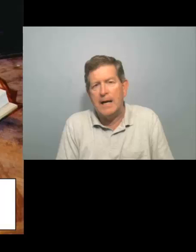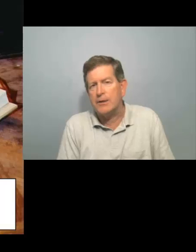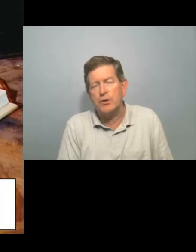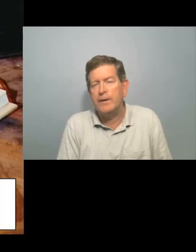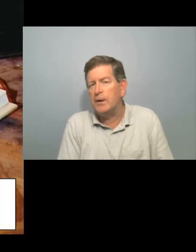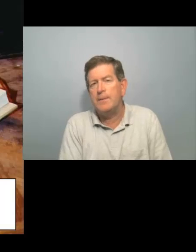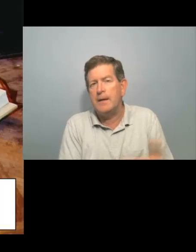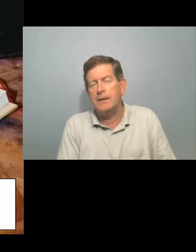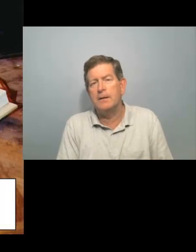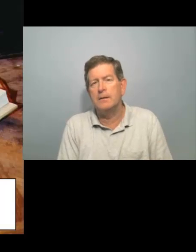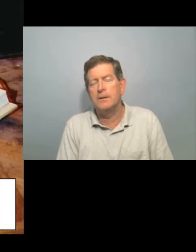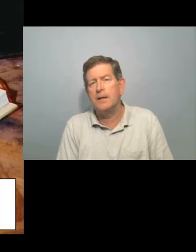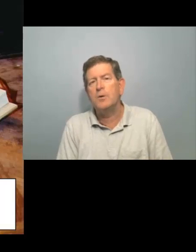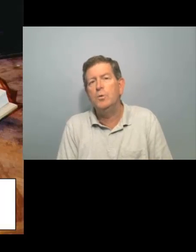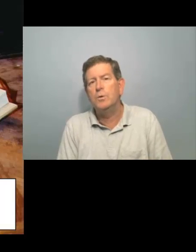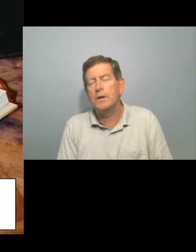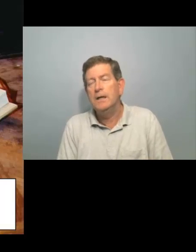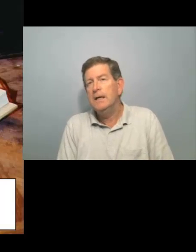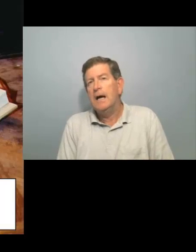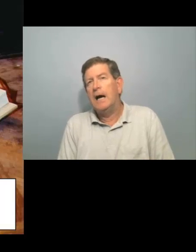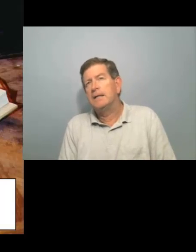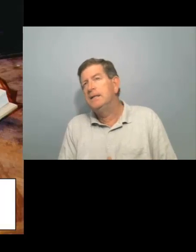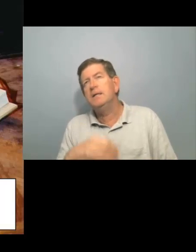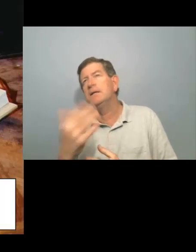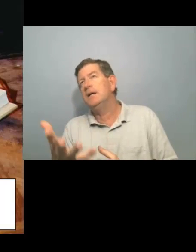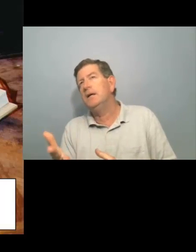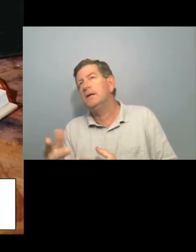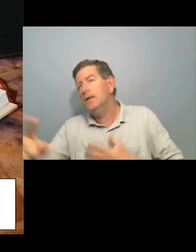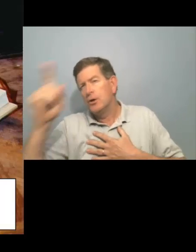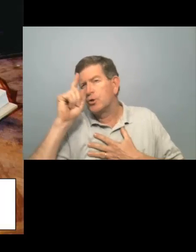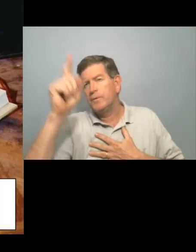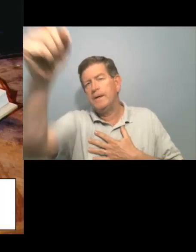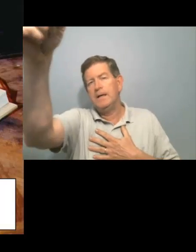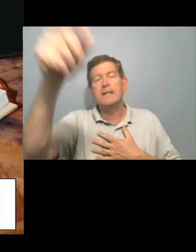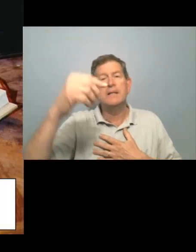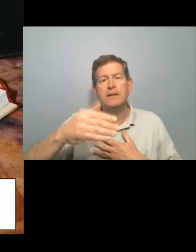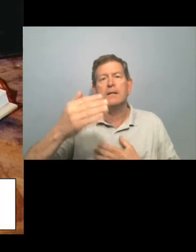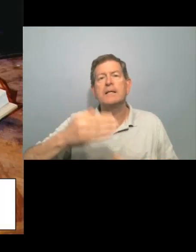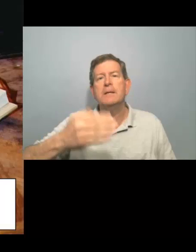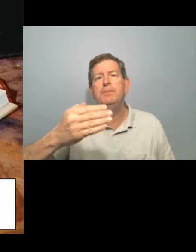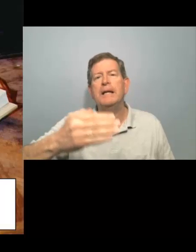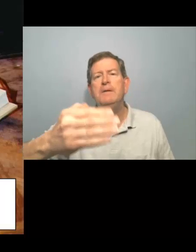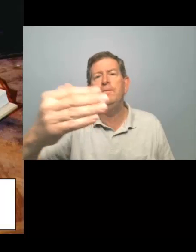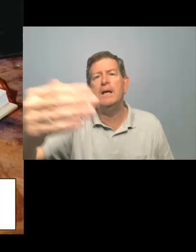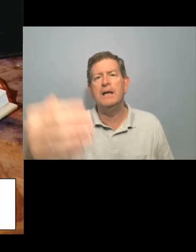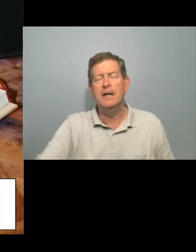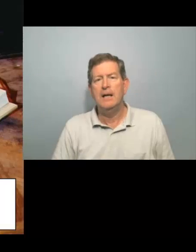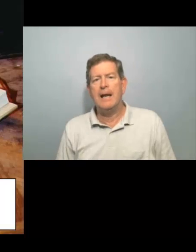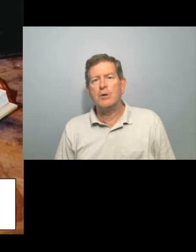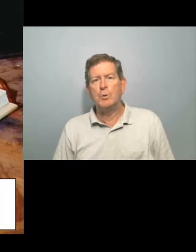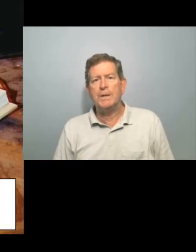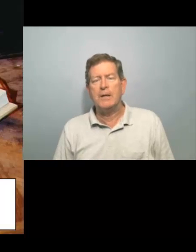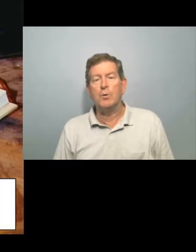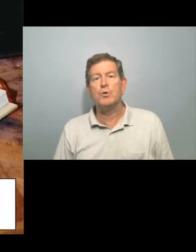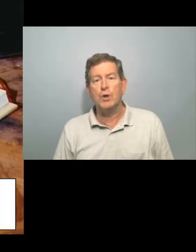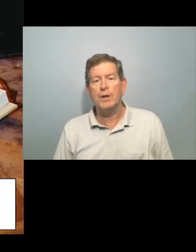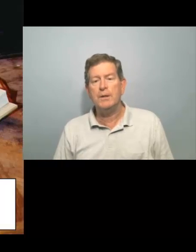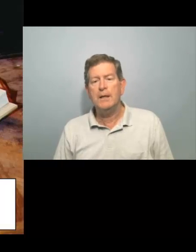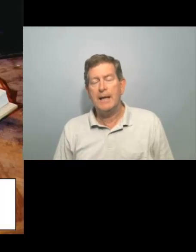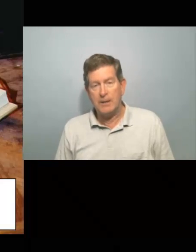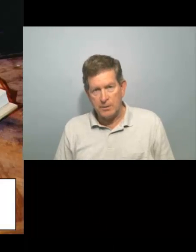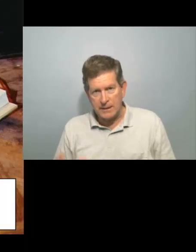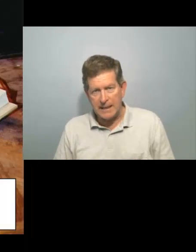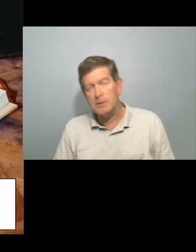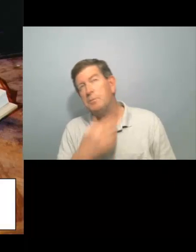salle de classe. Je vais donner un cours. À 10 heures, je vais, etc. Ça, c'est planifier la journée. Donc,